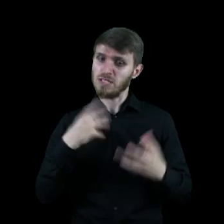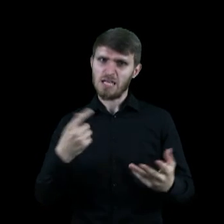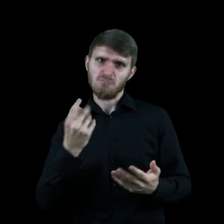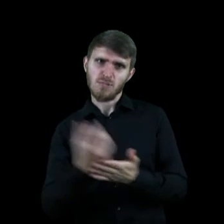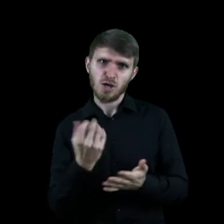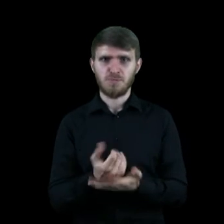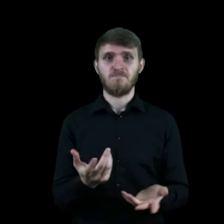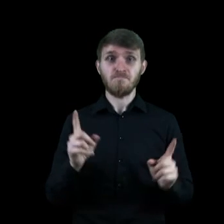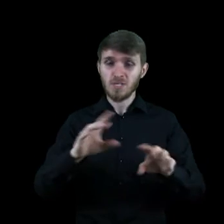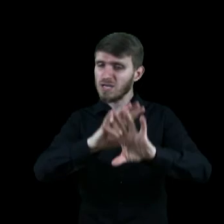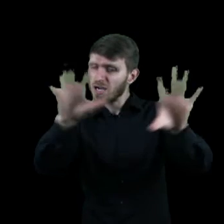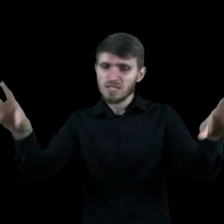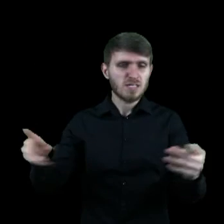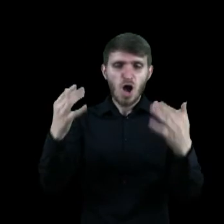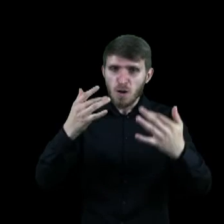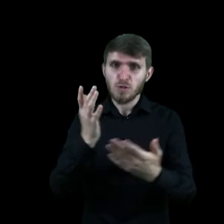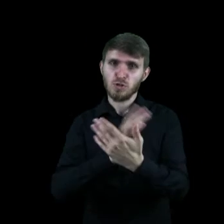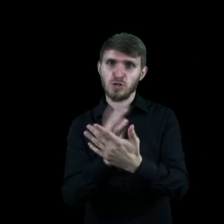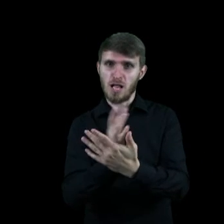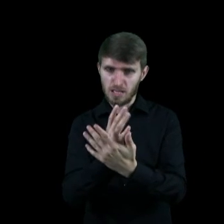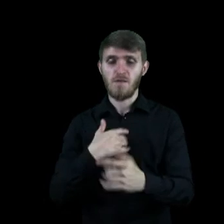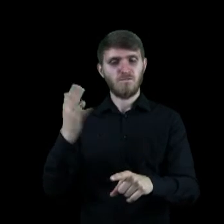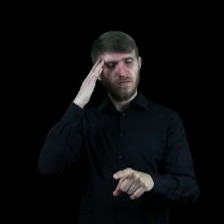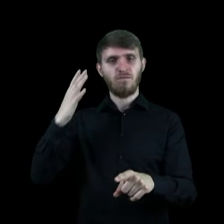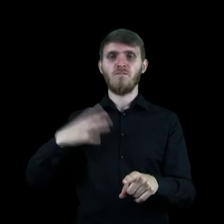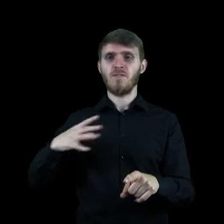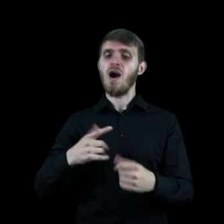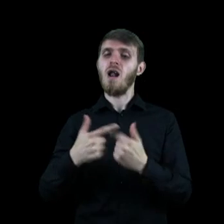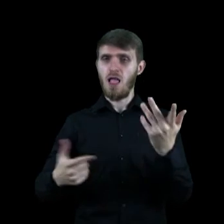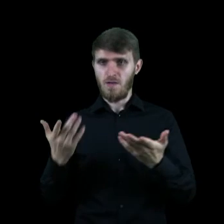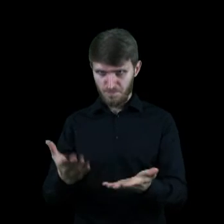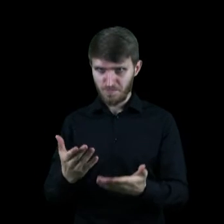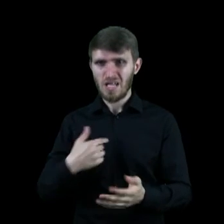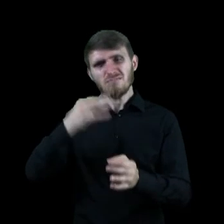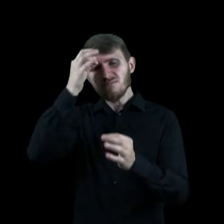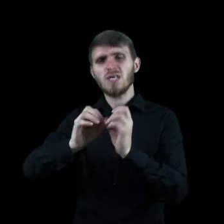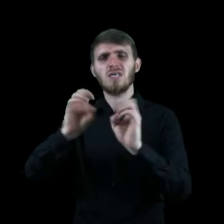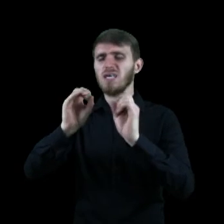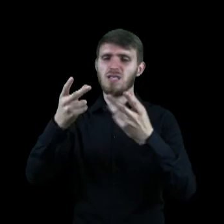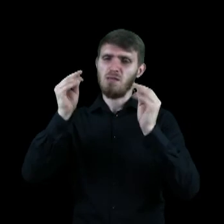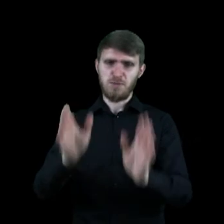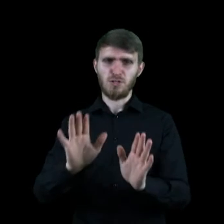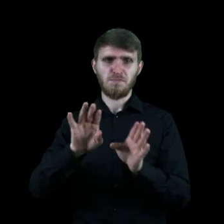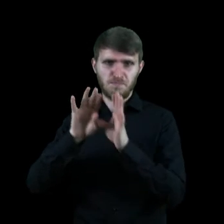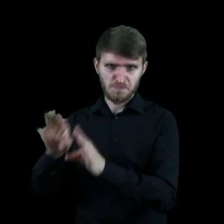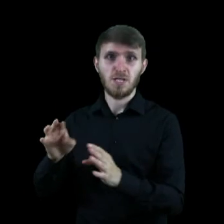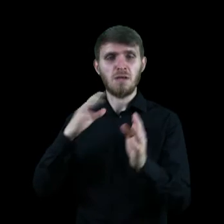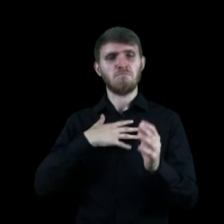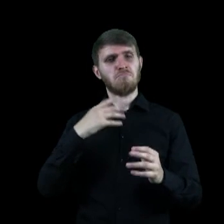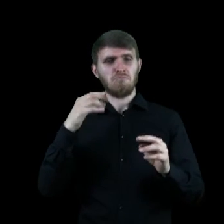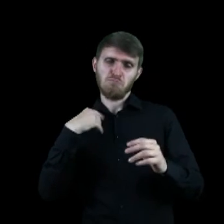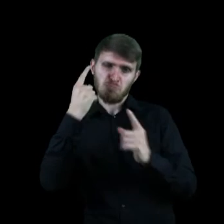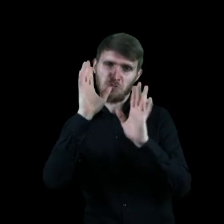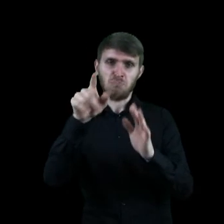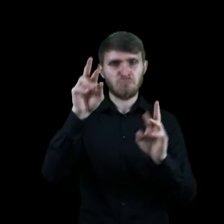ekonomista chcę to zrobić porządnie. Wyciągając średnią ważoną ze wszystkiego uzyskam wartość.